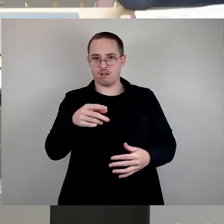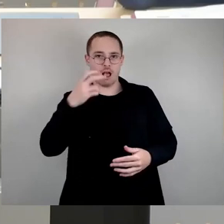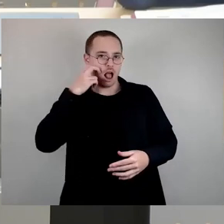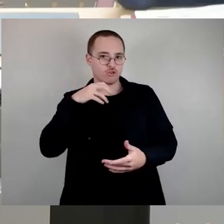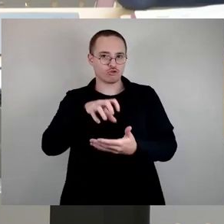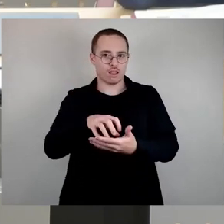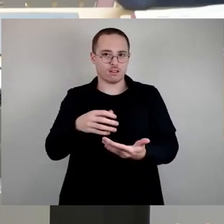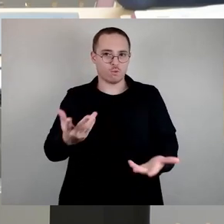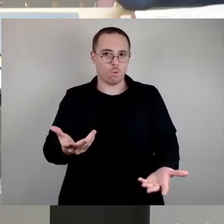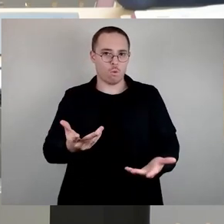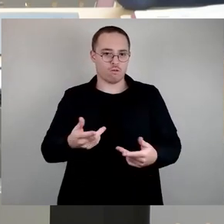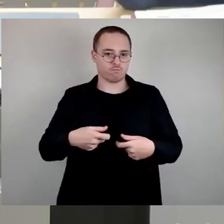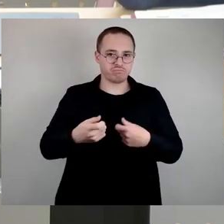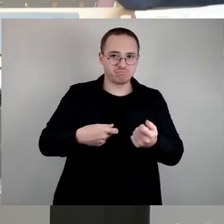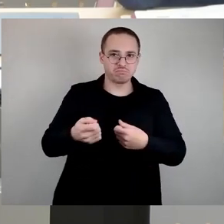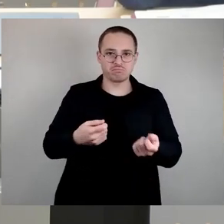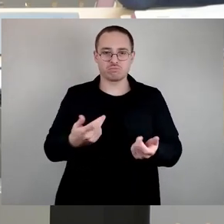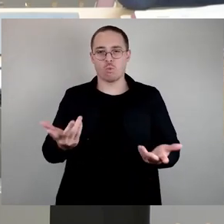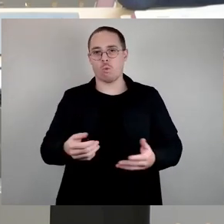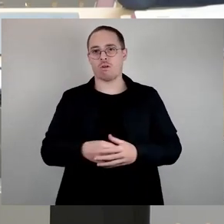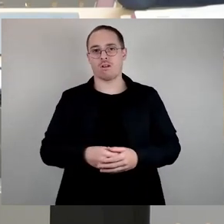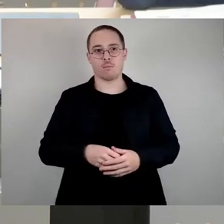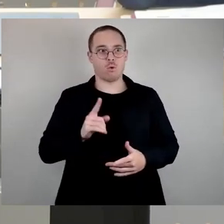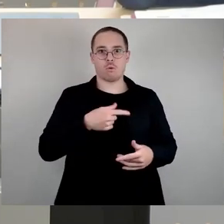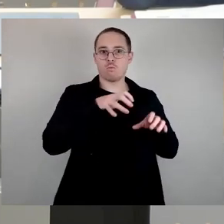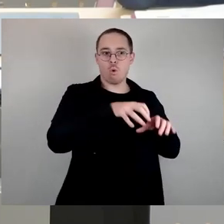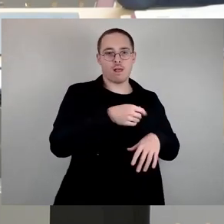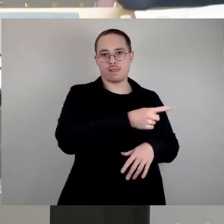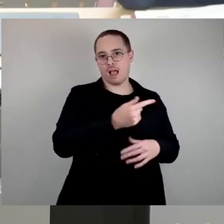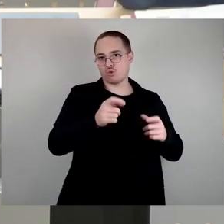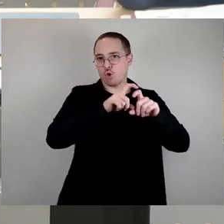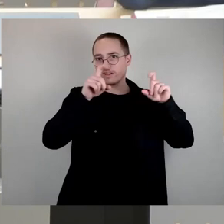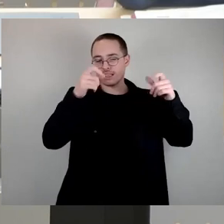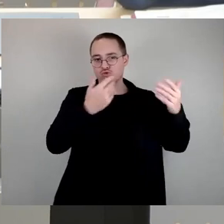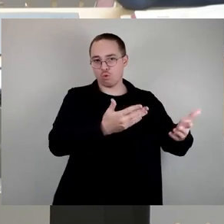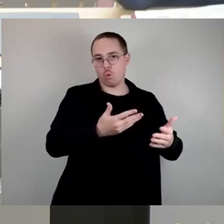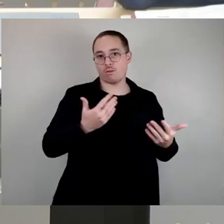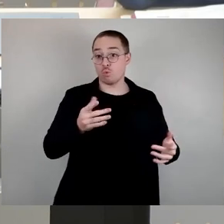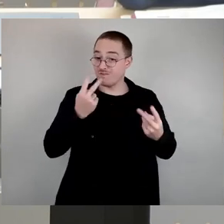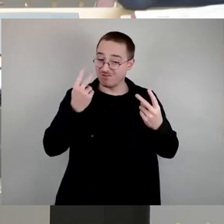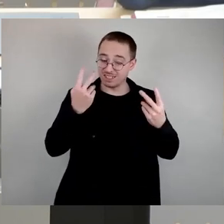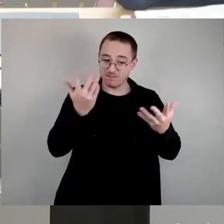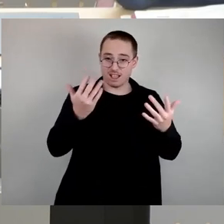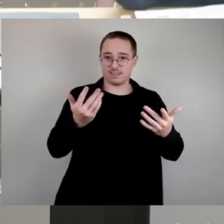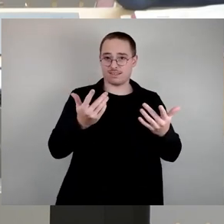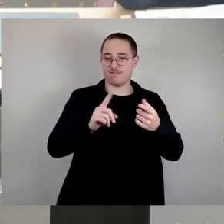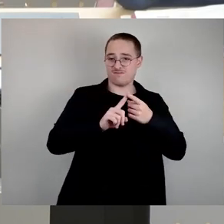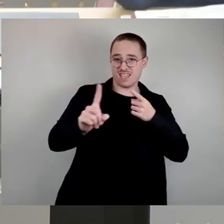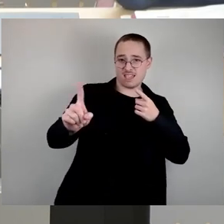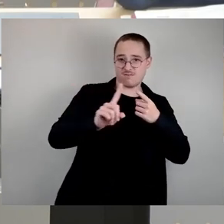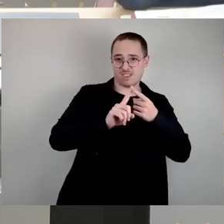Wege. Und wenn man eine Stadt mit kurzen Wegen will, dann muss man die Möbelmärkte eben über die Stadt verteilen. Das